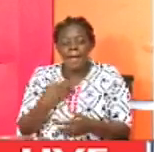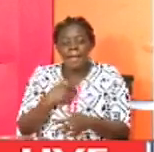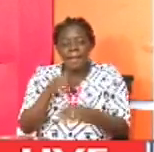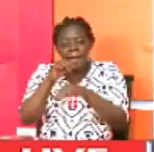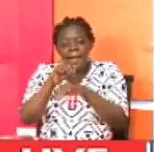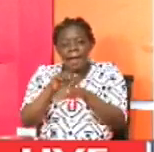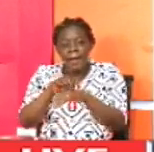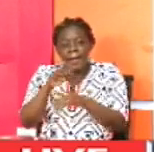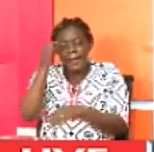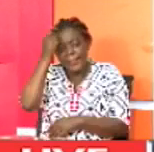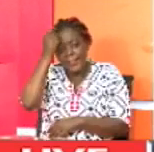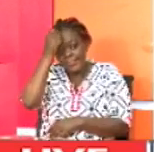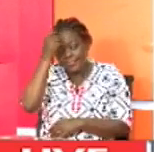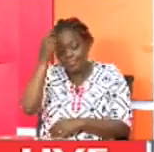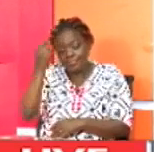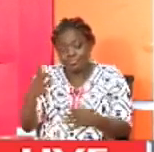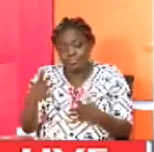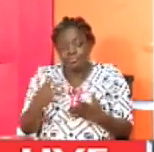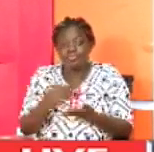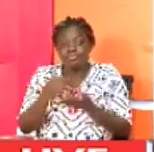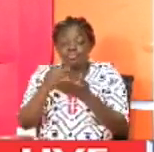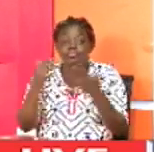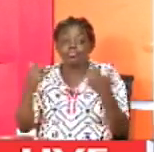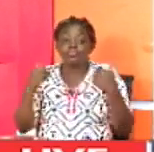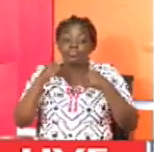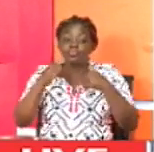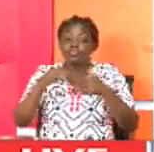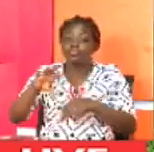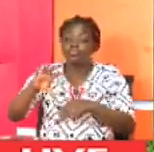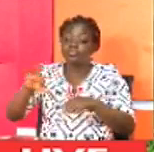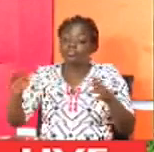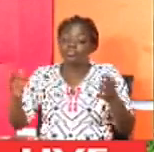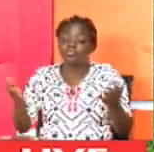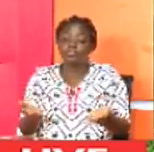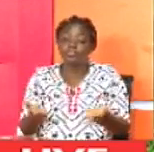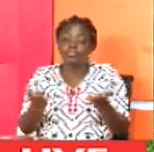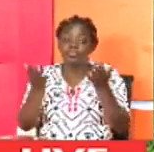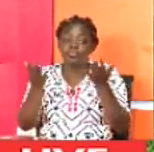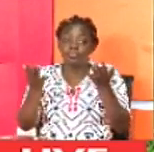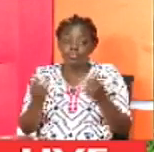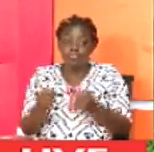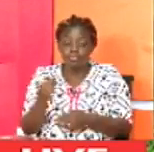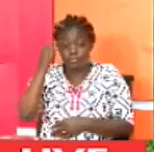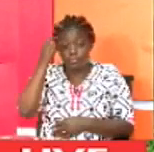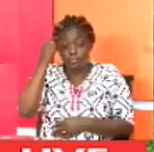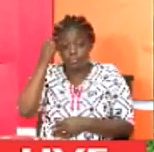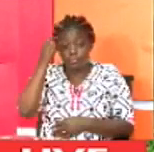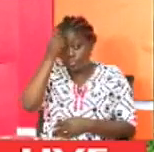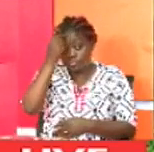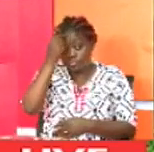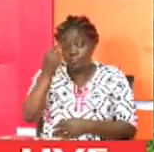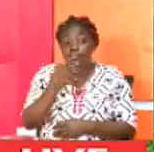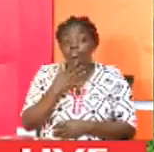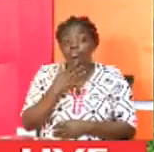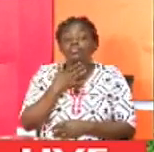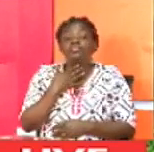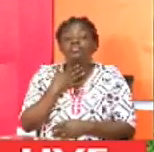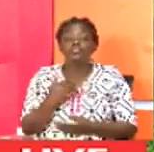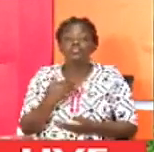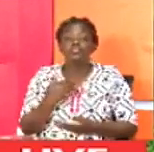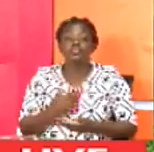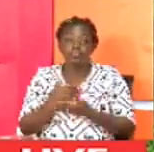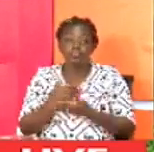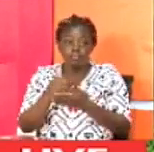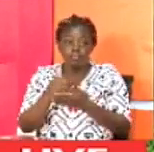upon government to assist the tourism sector to be revived. Government yagadde okutuyamba